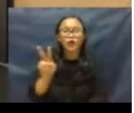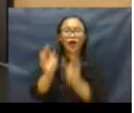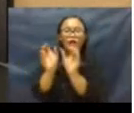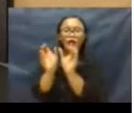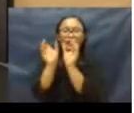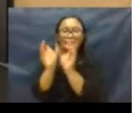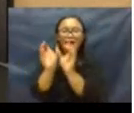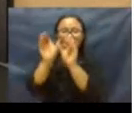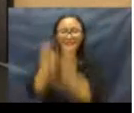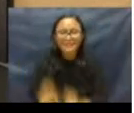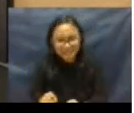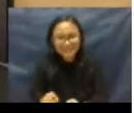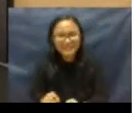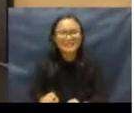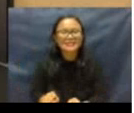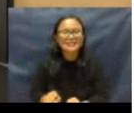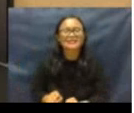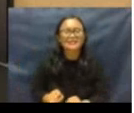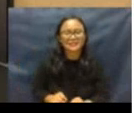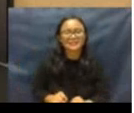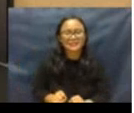Saya koreksi sedikit ya ini ya. Oke.